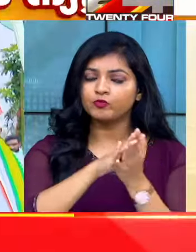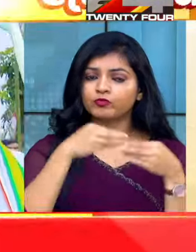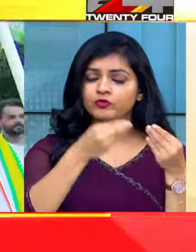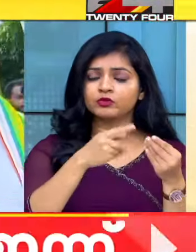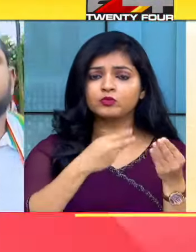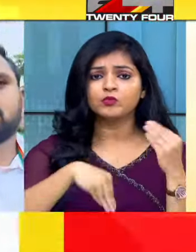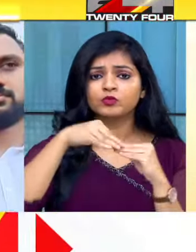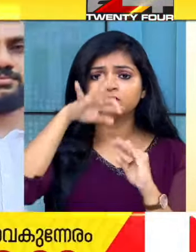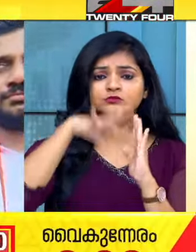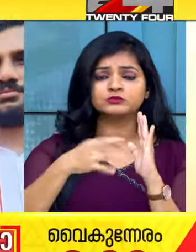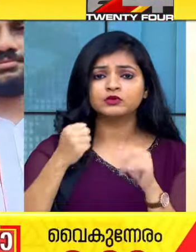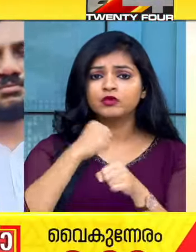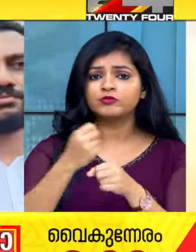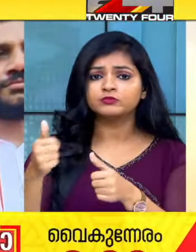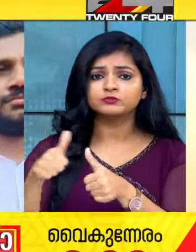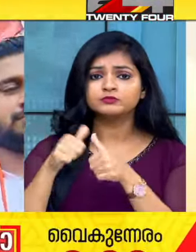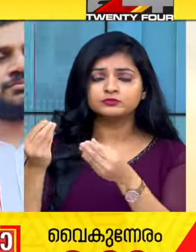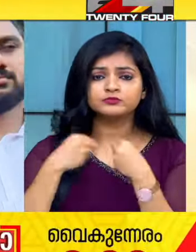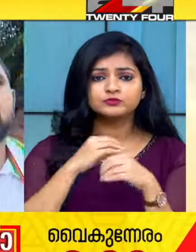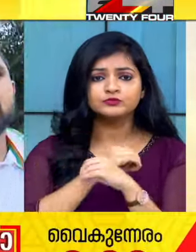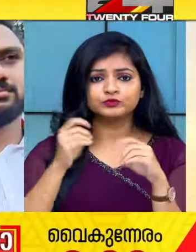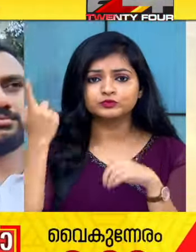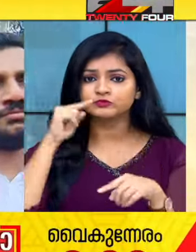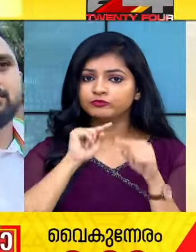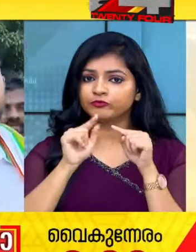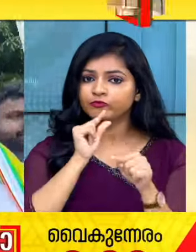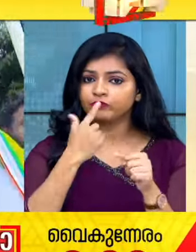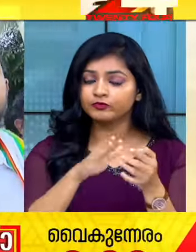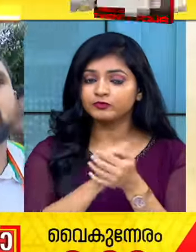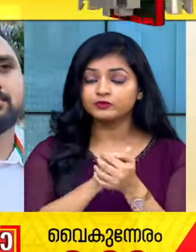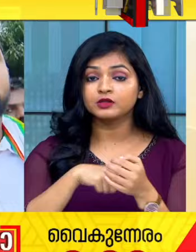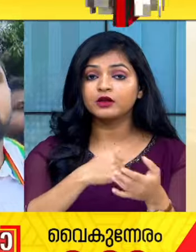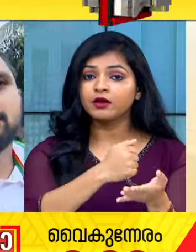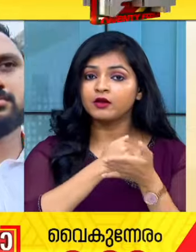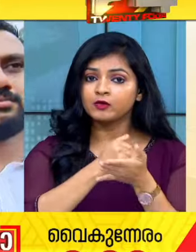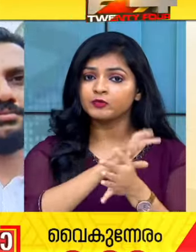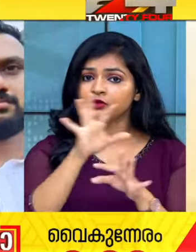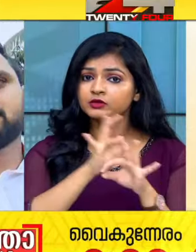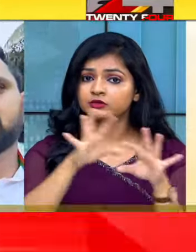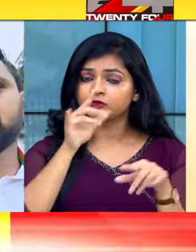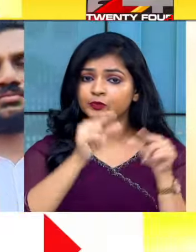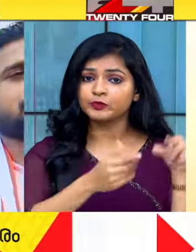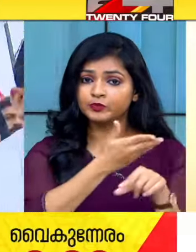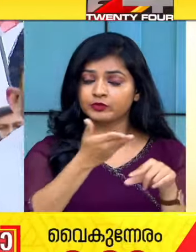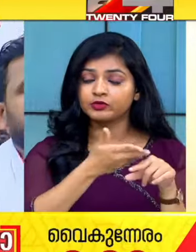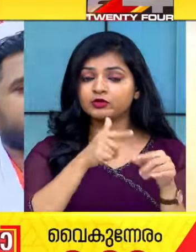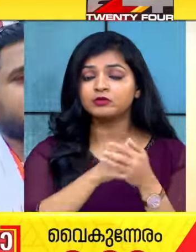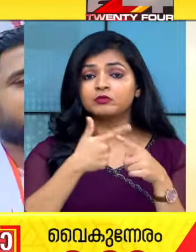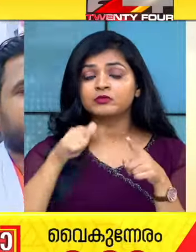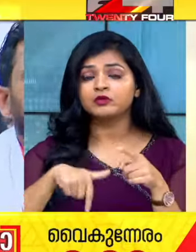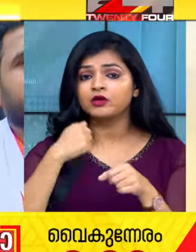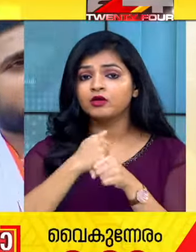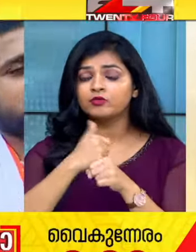സഹായിക്കാൻ തയ്യാറായി നിൽക്കുന്ന ആളുകളുടെ സഹായം പോലും സംസ്ഥാന സർക്കാർ വാങ്ങുന്നില്ല. കേന്ദ്ര സർക്കാർ 1 രൂപ പോലും കൊടുക്കാൻ തയ്യാറാകുന്നില്ല. കേരളത്തിൽ